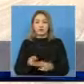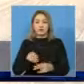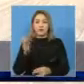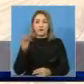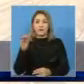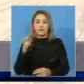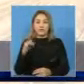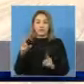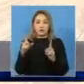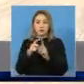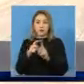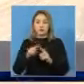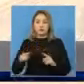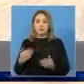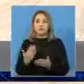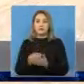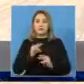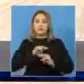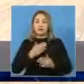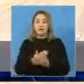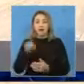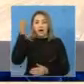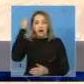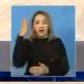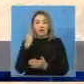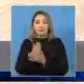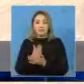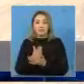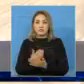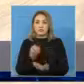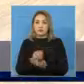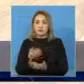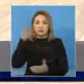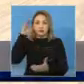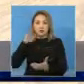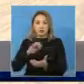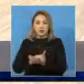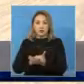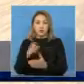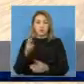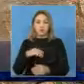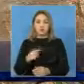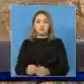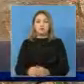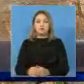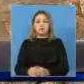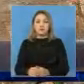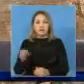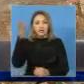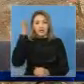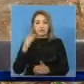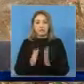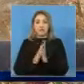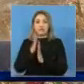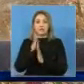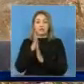Абайдың сөзімен ісін бейнелейтін ақынның тектілігін танытатын туынды. Ескерткіштің